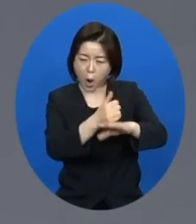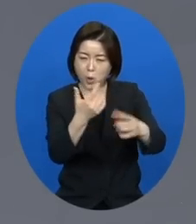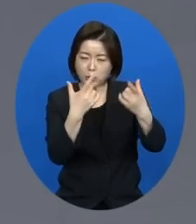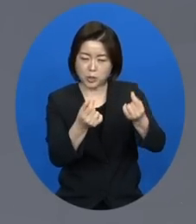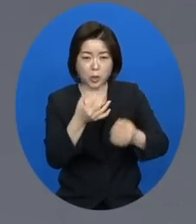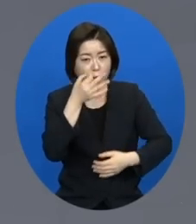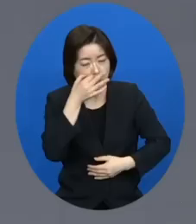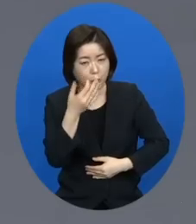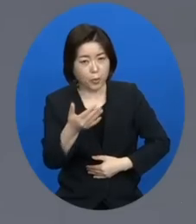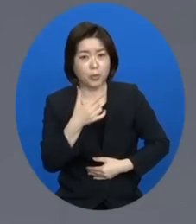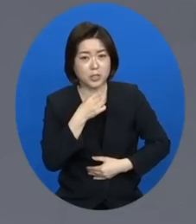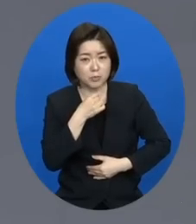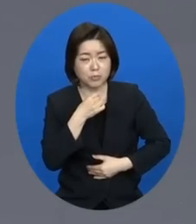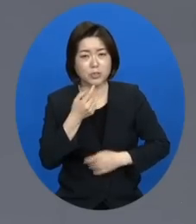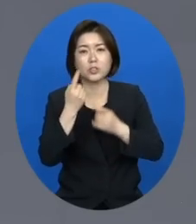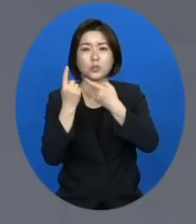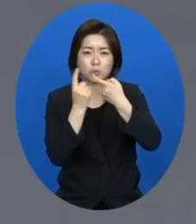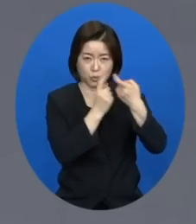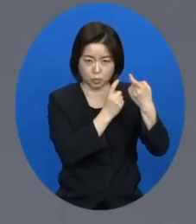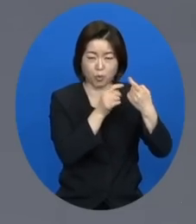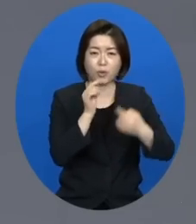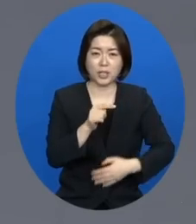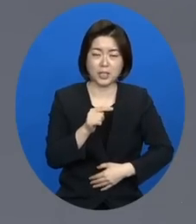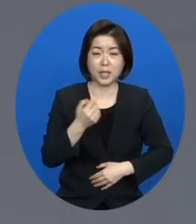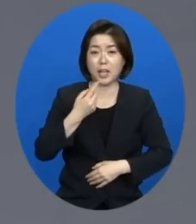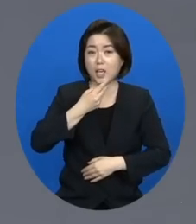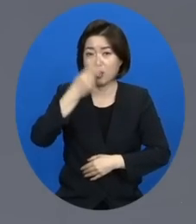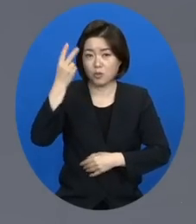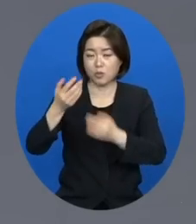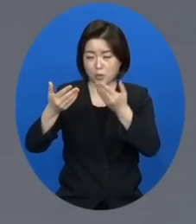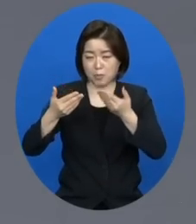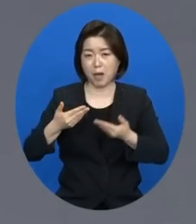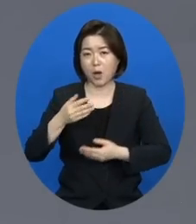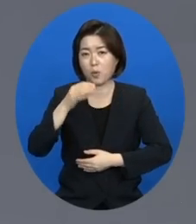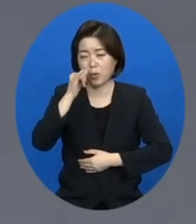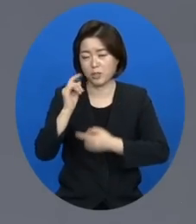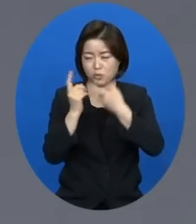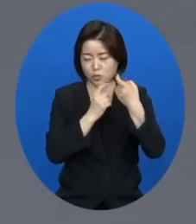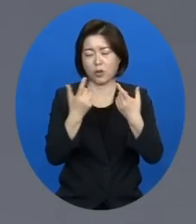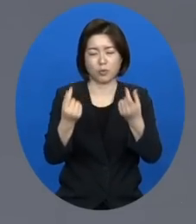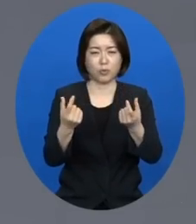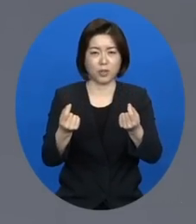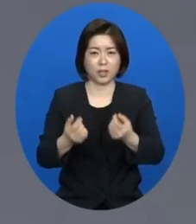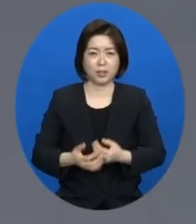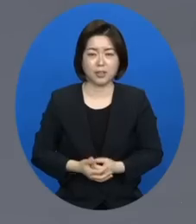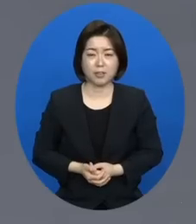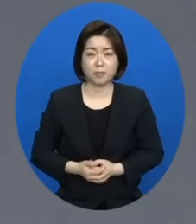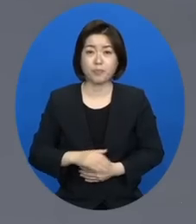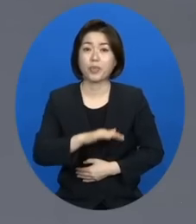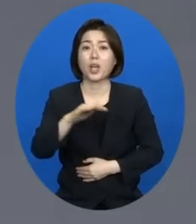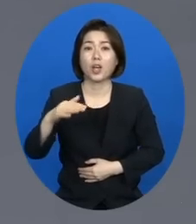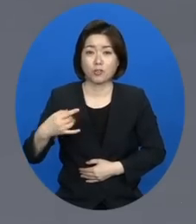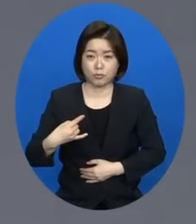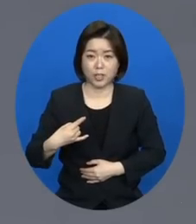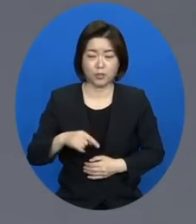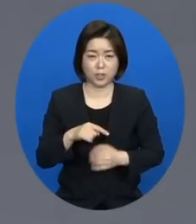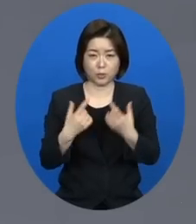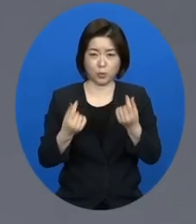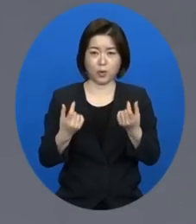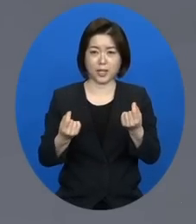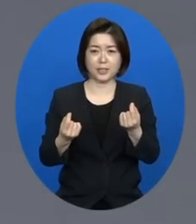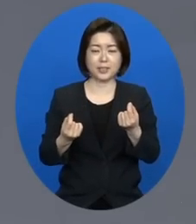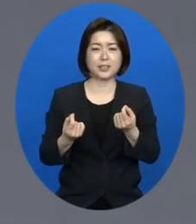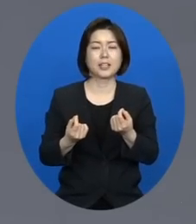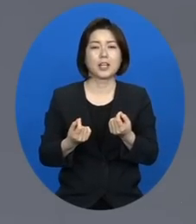보이고 싶은 유혹. 이것이 바로 요셉이 받고 있는 유혹이에요. 우리에게도 이와 비슷한